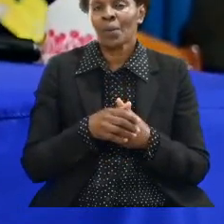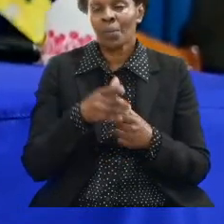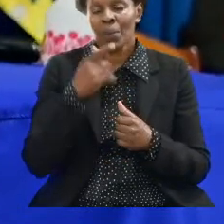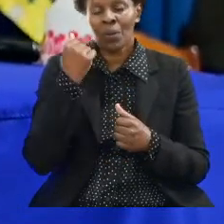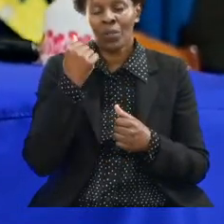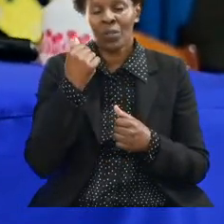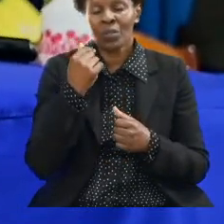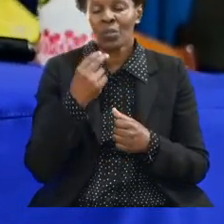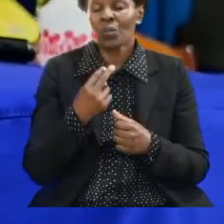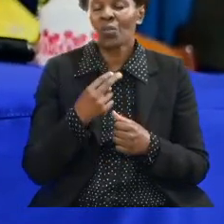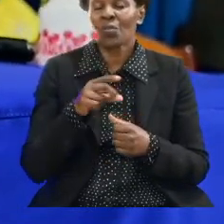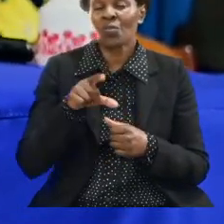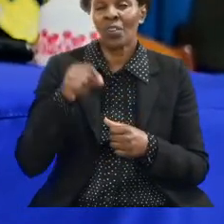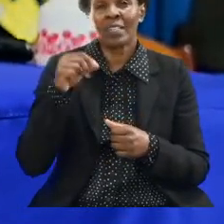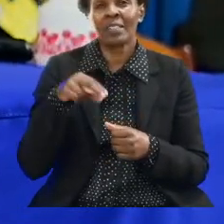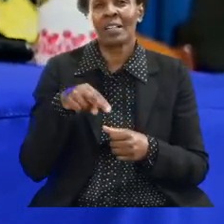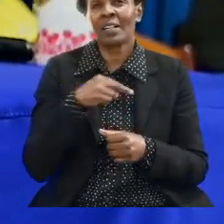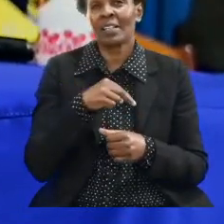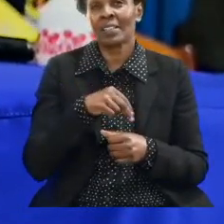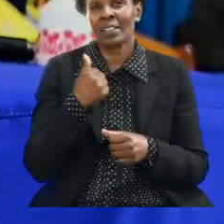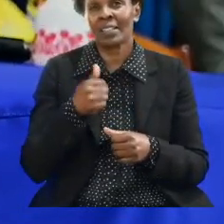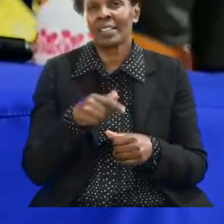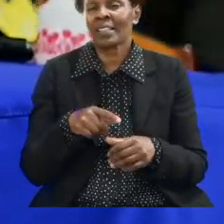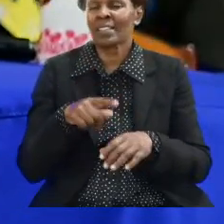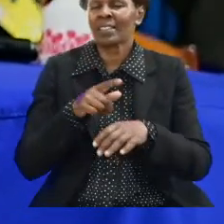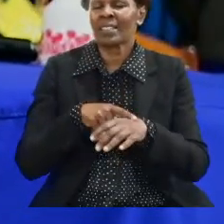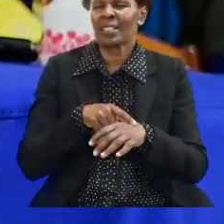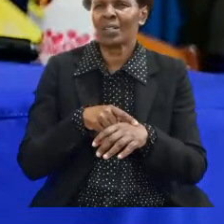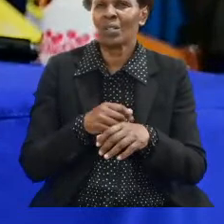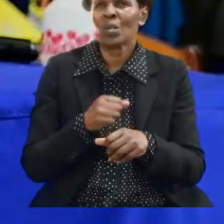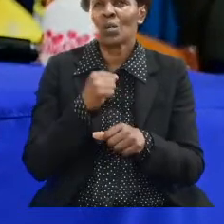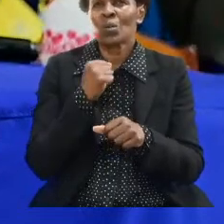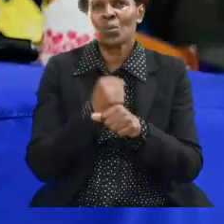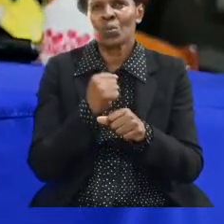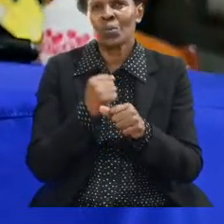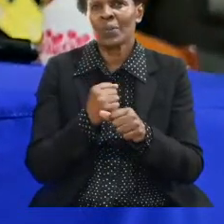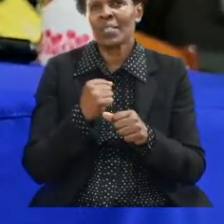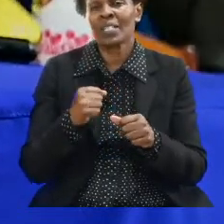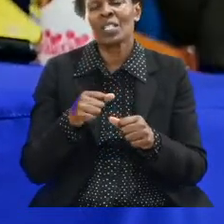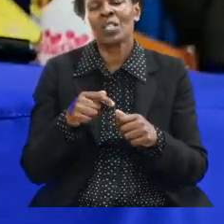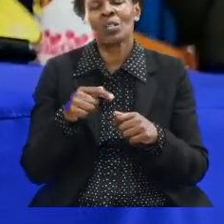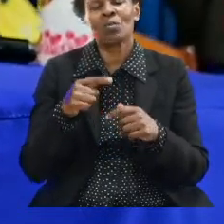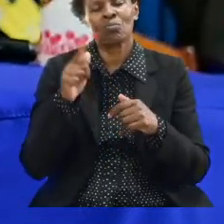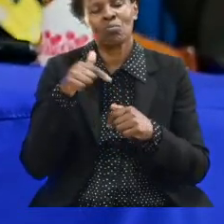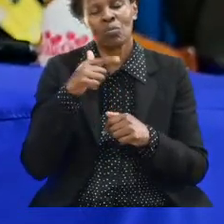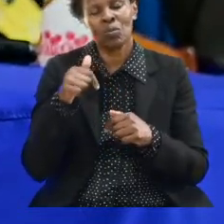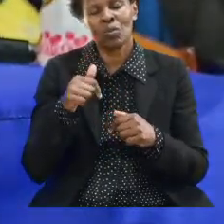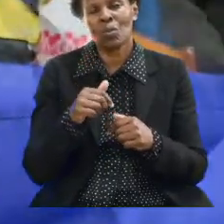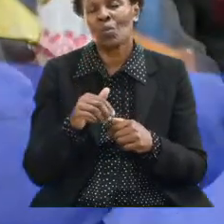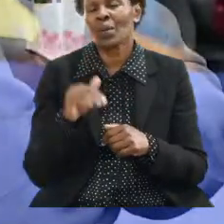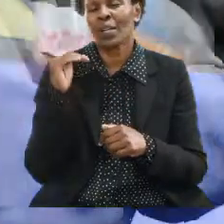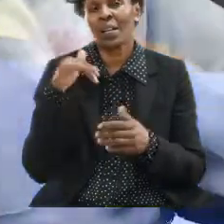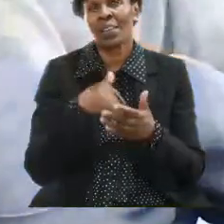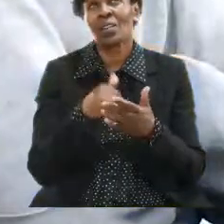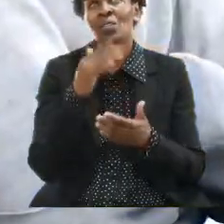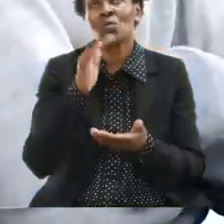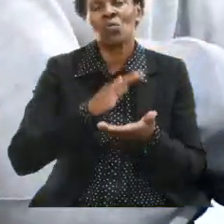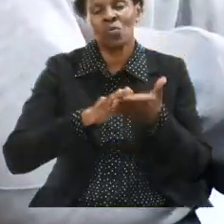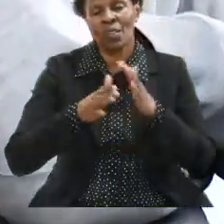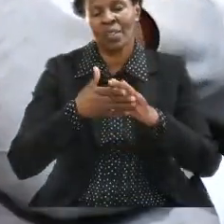utukorete rimwe turemetwo ni gucagura gwika wega twakuhoya utuiguire tha